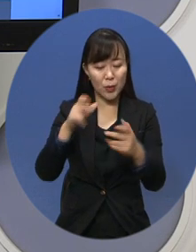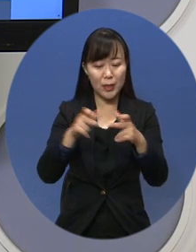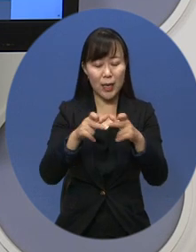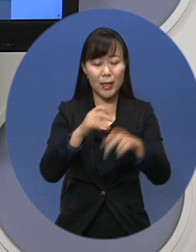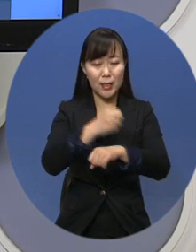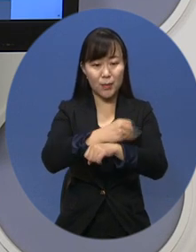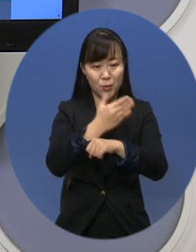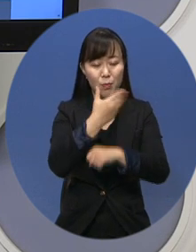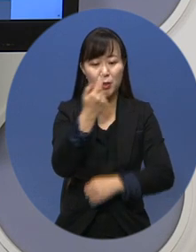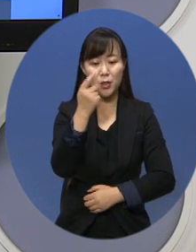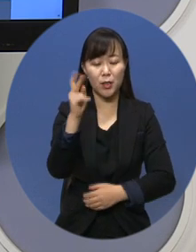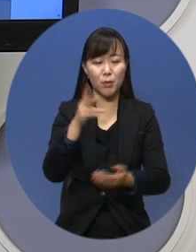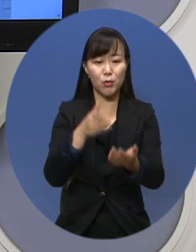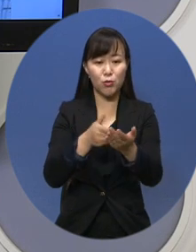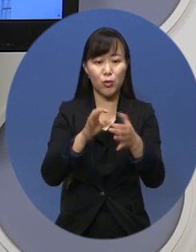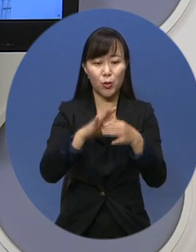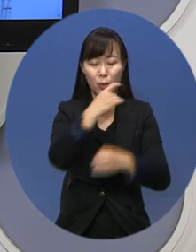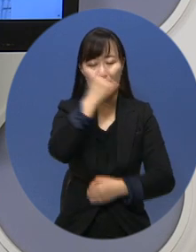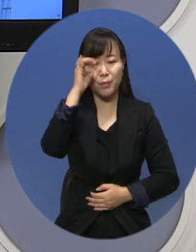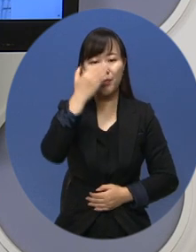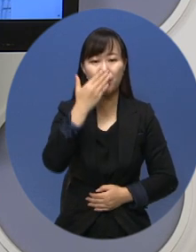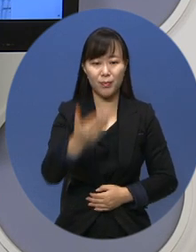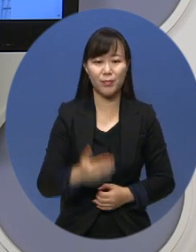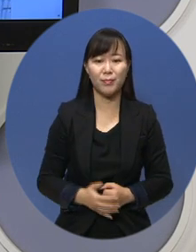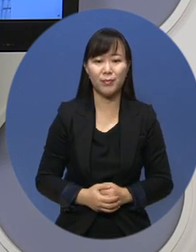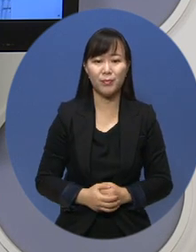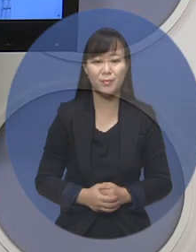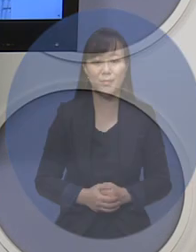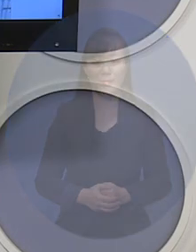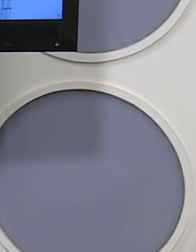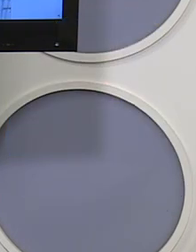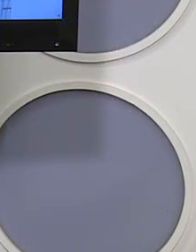장애인 신문 복지 tv 뉴스를 통해 확인할 수 있습니다